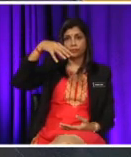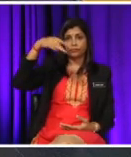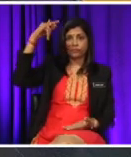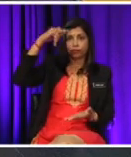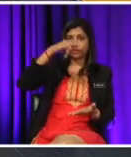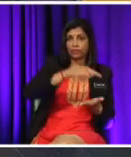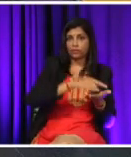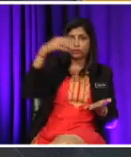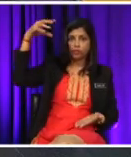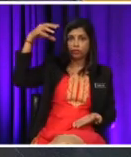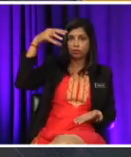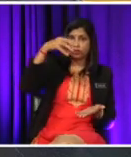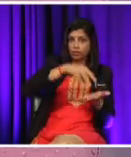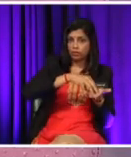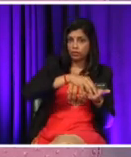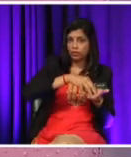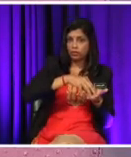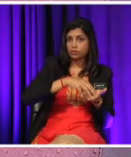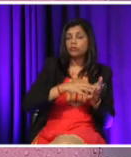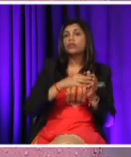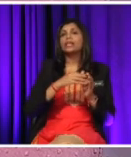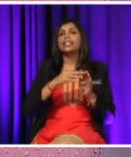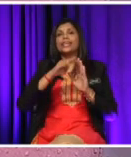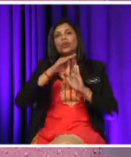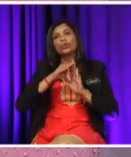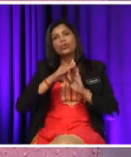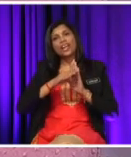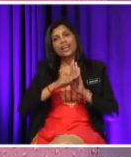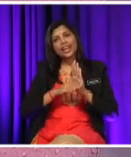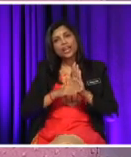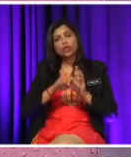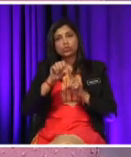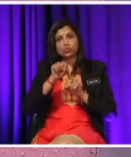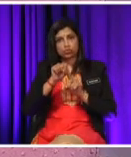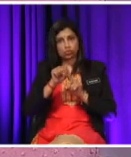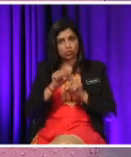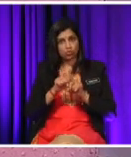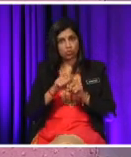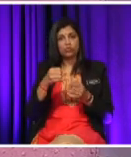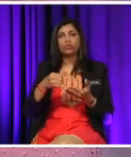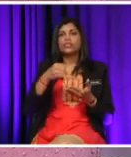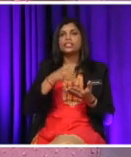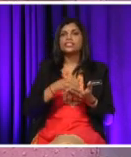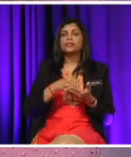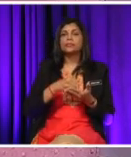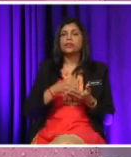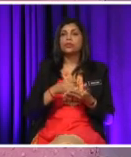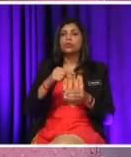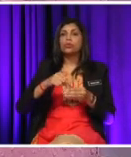maksudnya bila kurang ke suhu isi padu guys pun berkuranglah